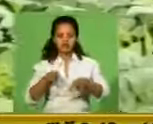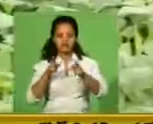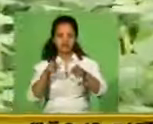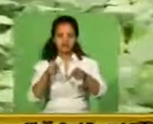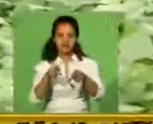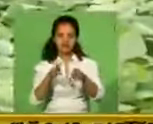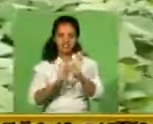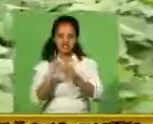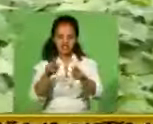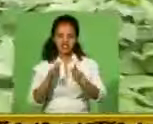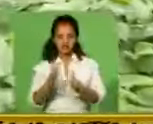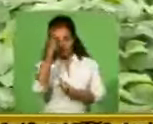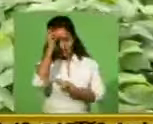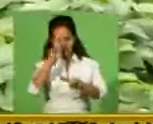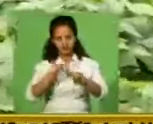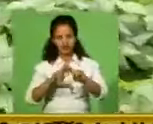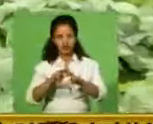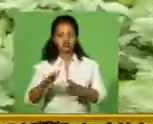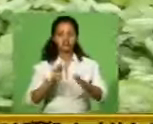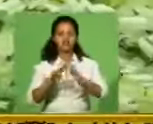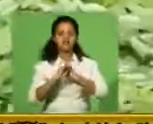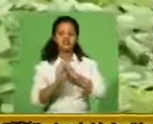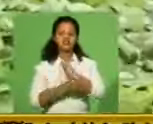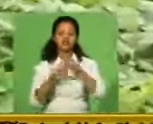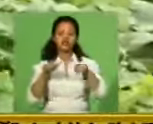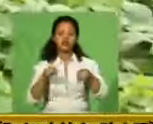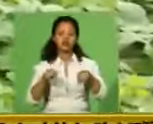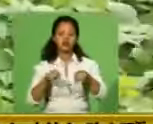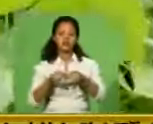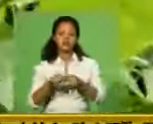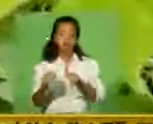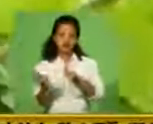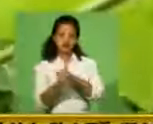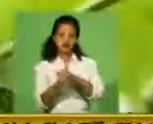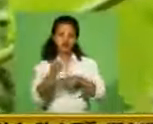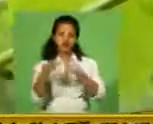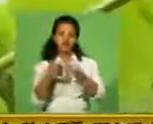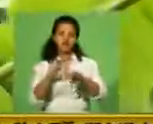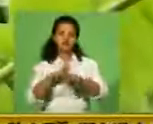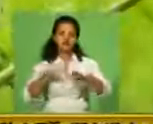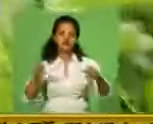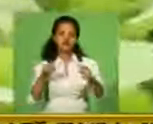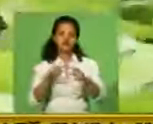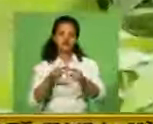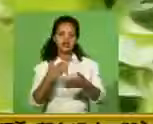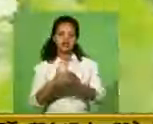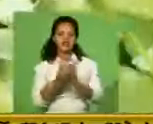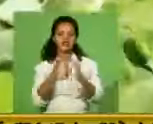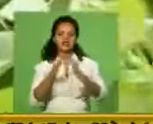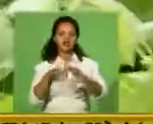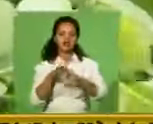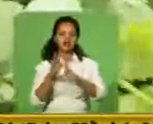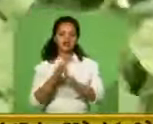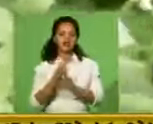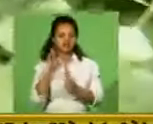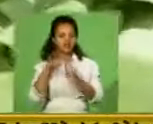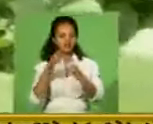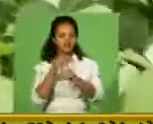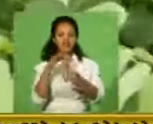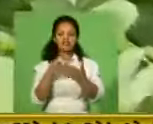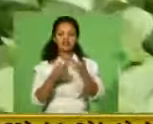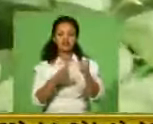ናቸው። በመንግስት በተቀመጠው አቅጣጫ መሰረትም በዘንድሮ የመኸር አዝመራ ሁሉም መሬቶች ወደ ምርት የሚገቡበት እቅድ ተይዟል።